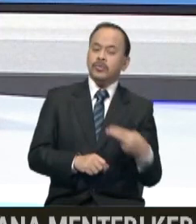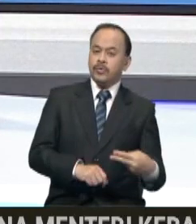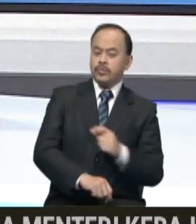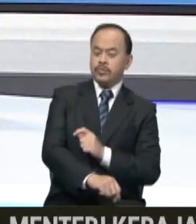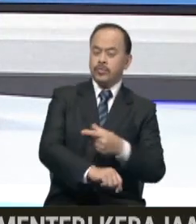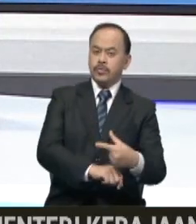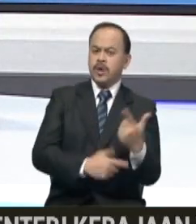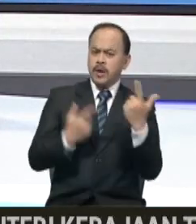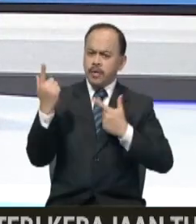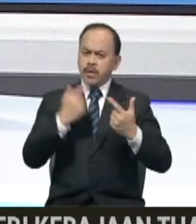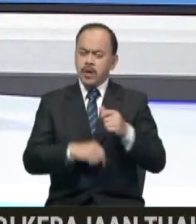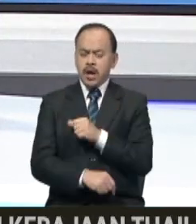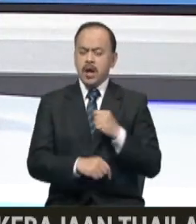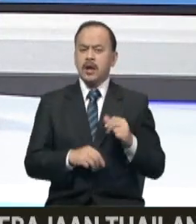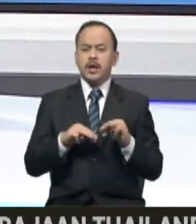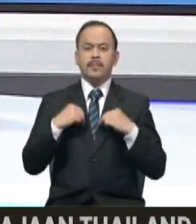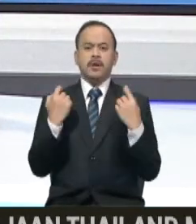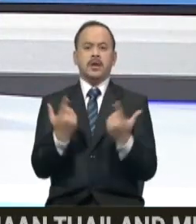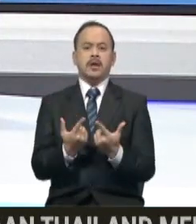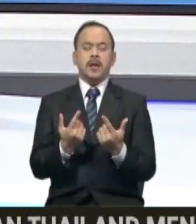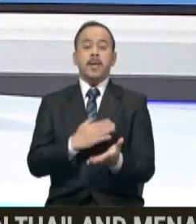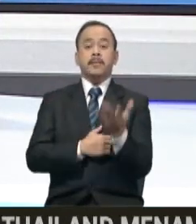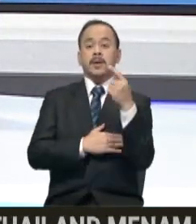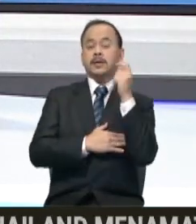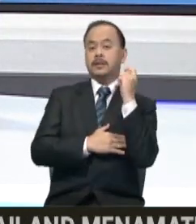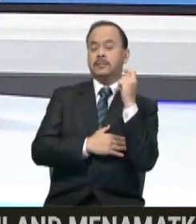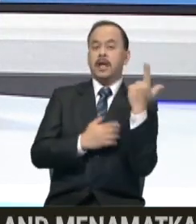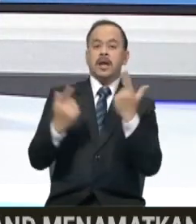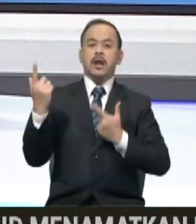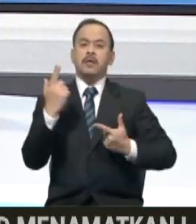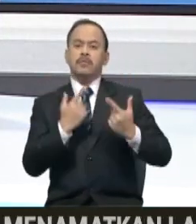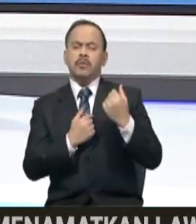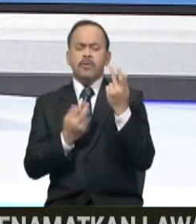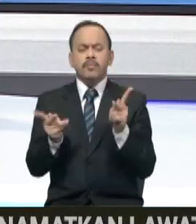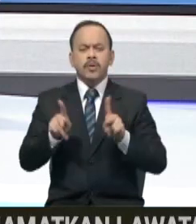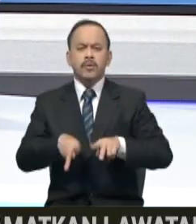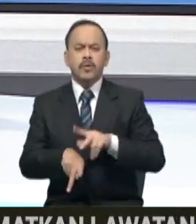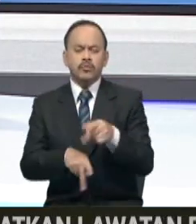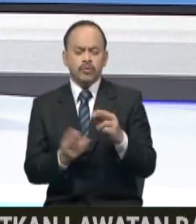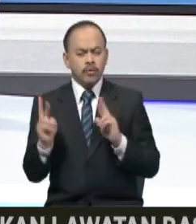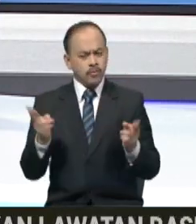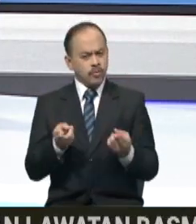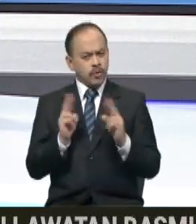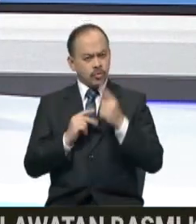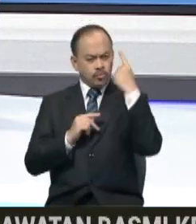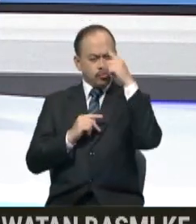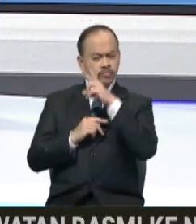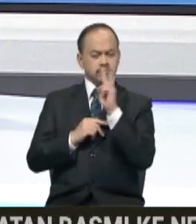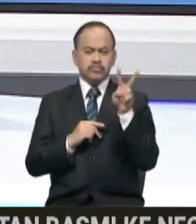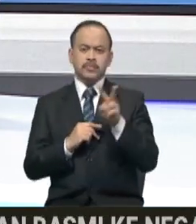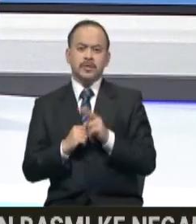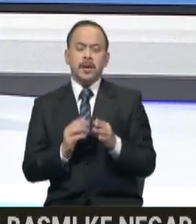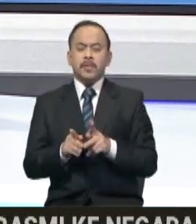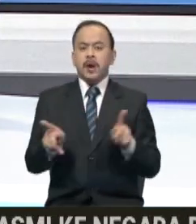tumpuan lawatan ahli-ahli Majlis Mesyuarat Negara pagi tadi. Lawatan tersebut memberi peluang kepada rombongan untuk meninjau